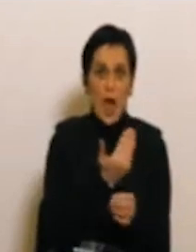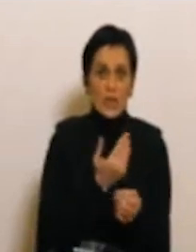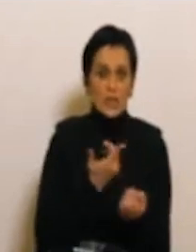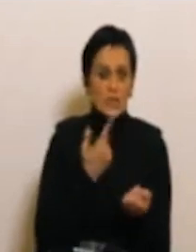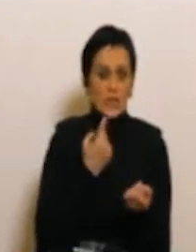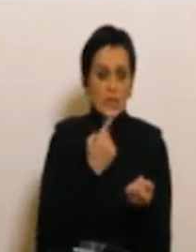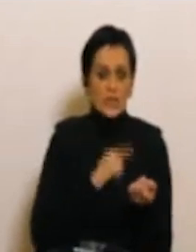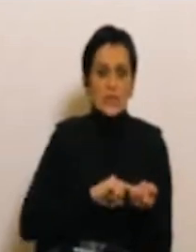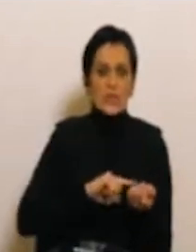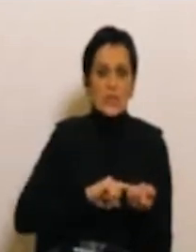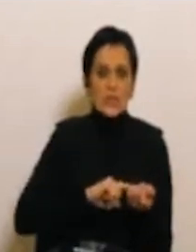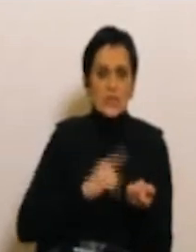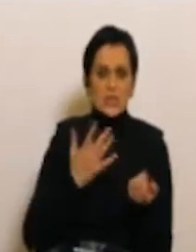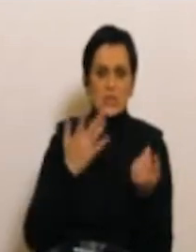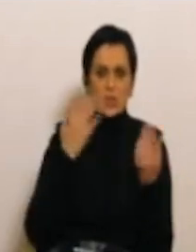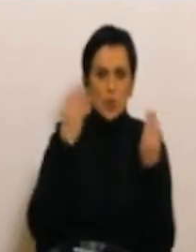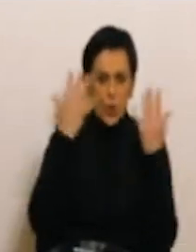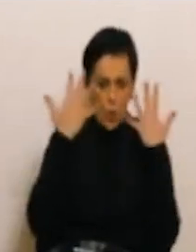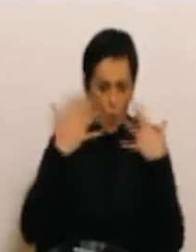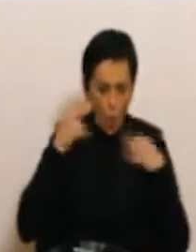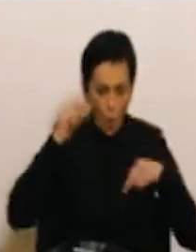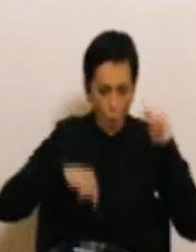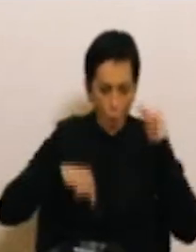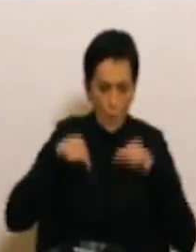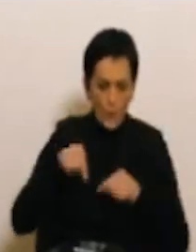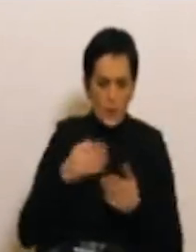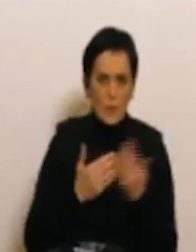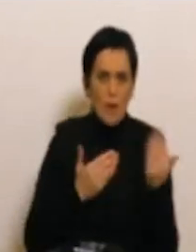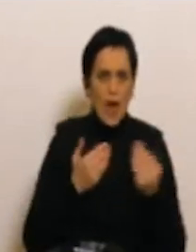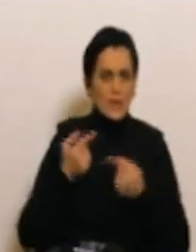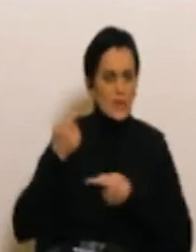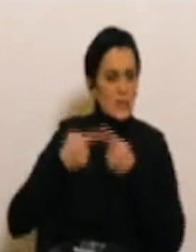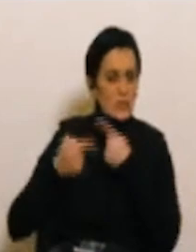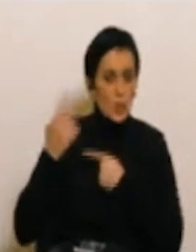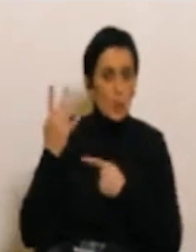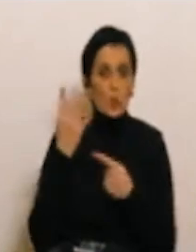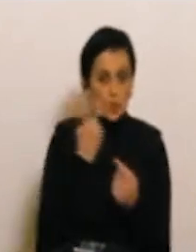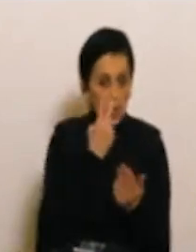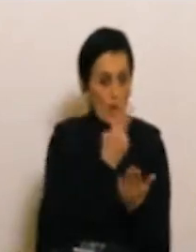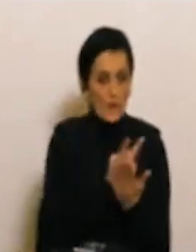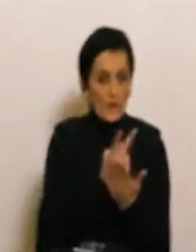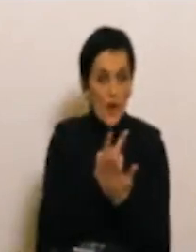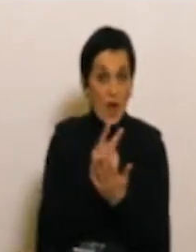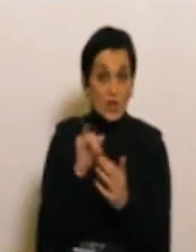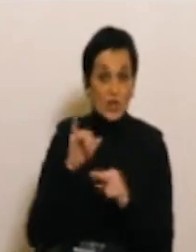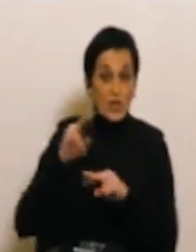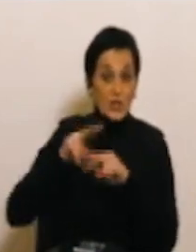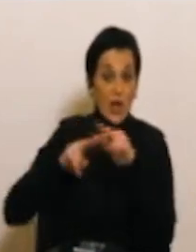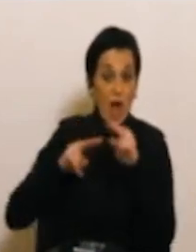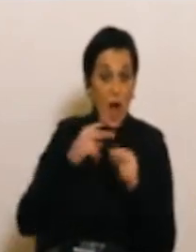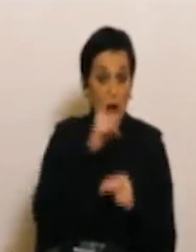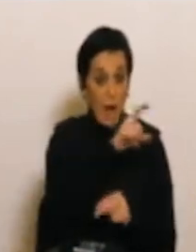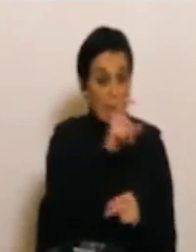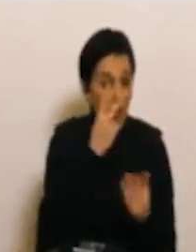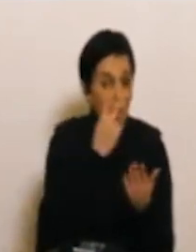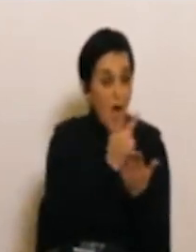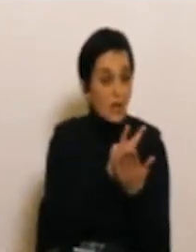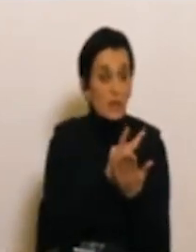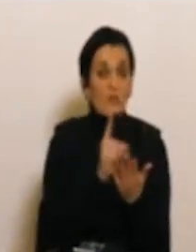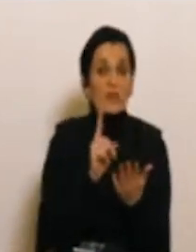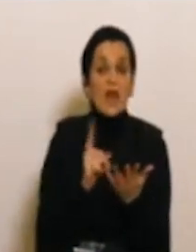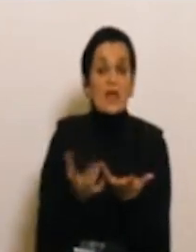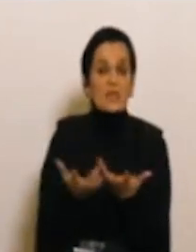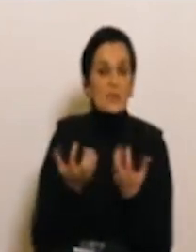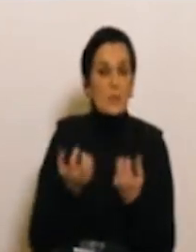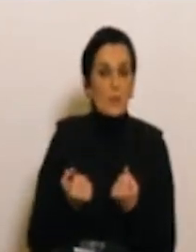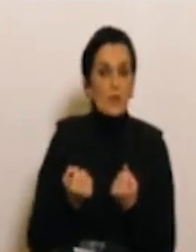მათი წინაპრების იმ რეგიონში, და უნდა ვაჩვენოთ ალბათ ყველგან, სადაც ეს შენდება ამ ადამიანებს, რას მიიღებენ ამიდან,